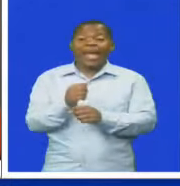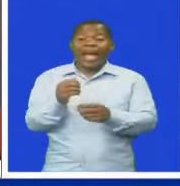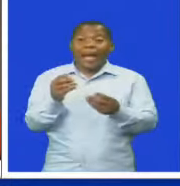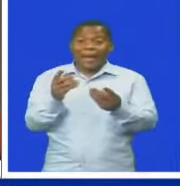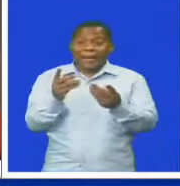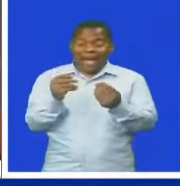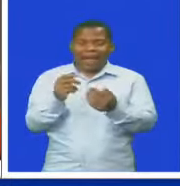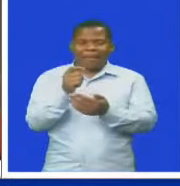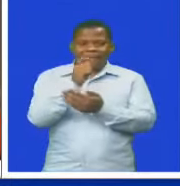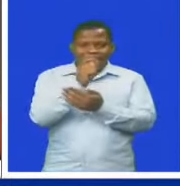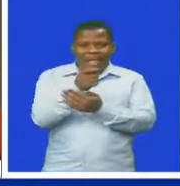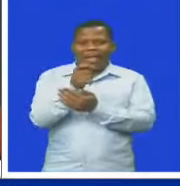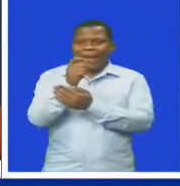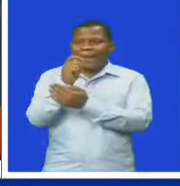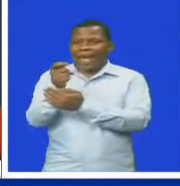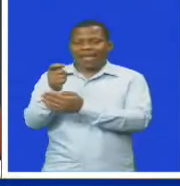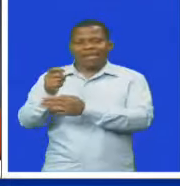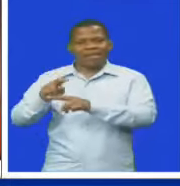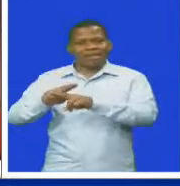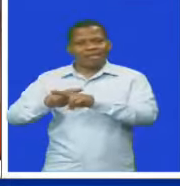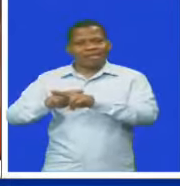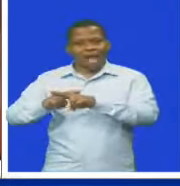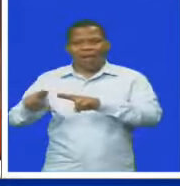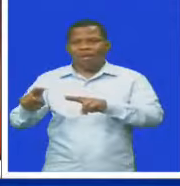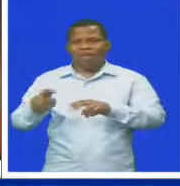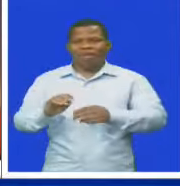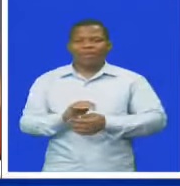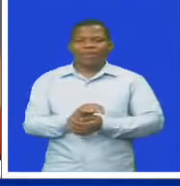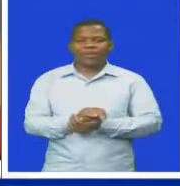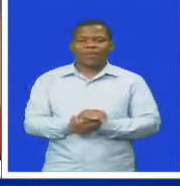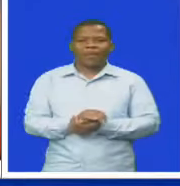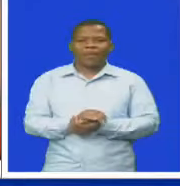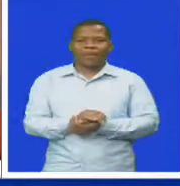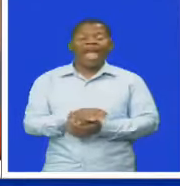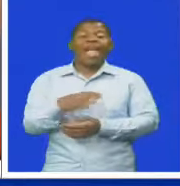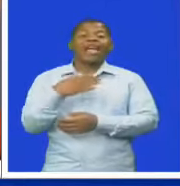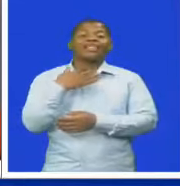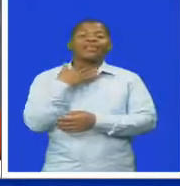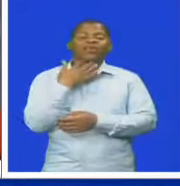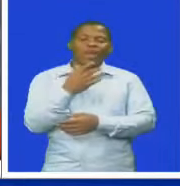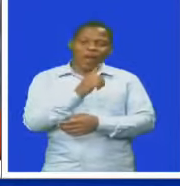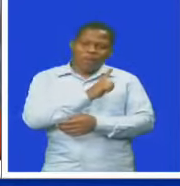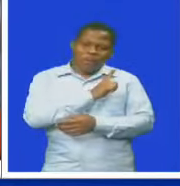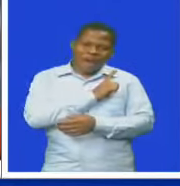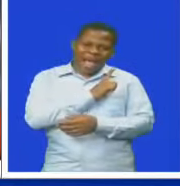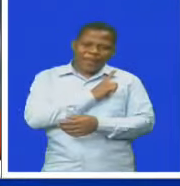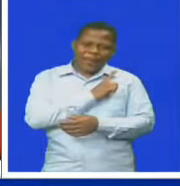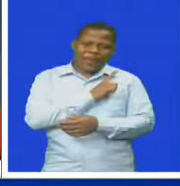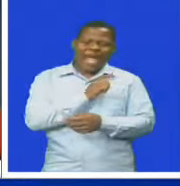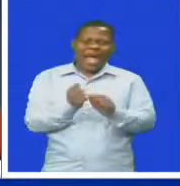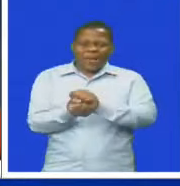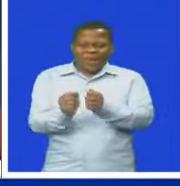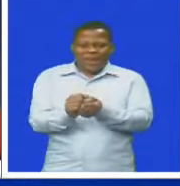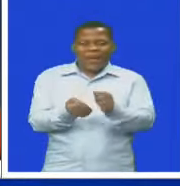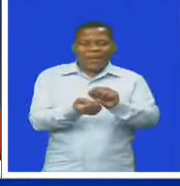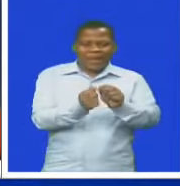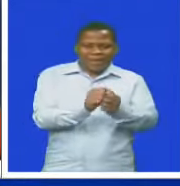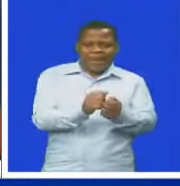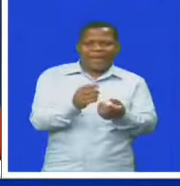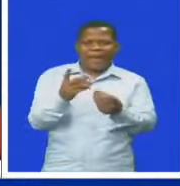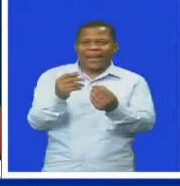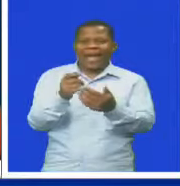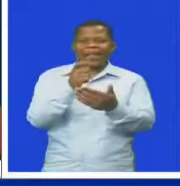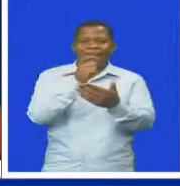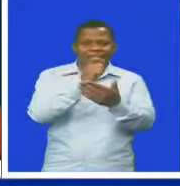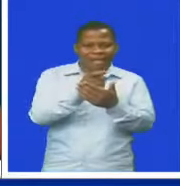sibalekela lokuthi sibhadalisa nebo cash ngoba siyathi sikubhadalisa bo cash kusibangela tinkinga letinengi